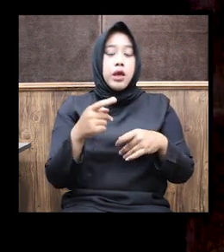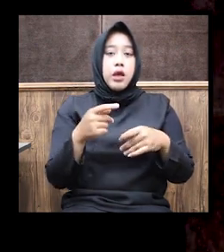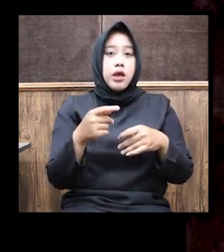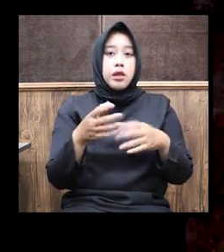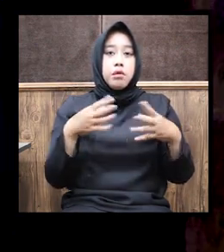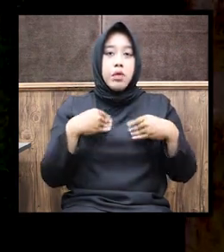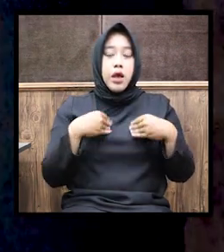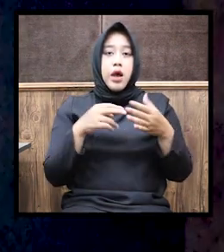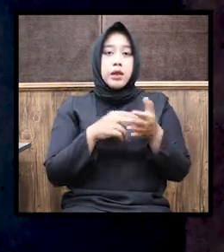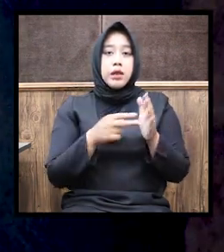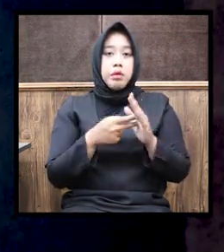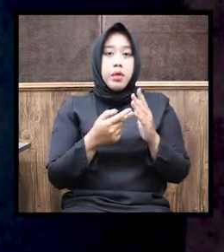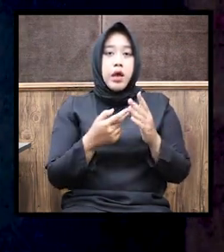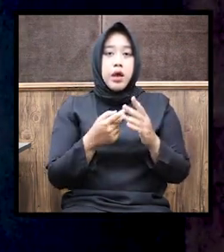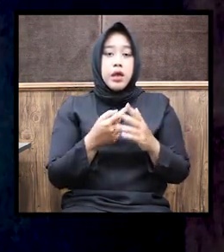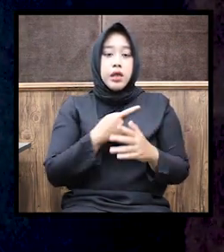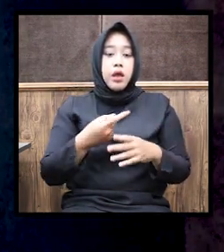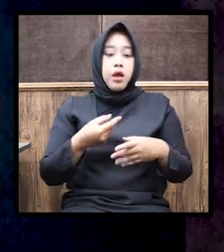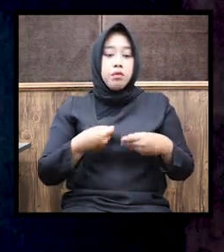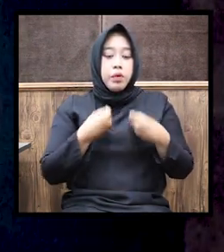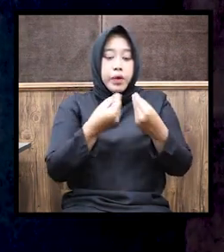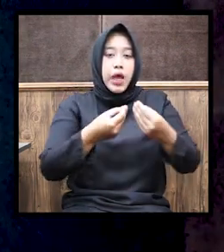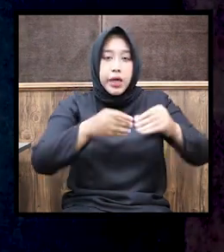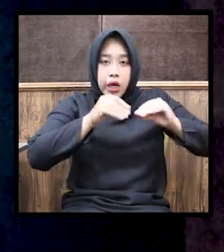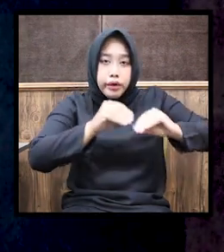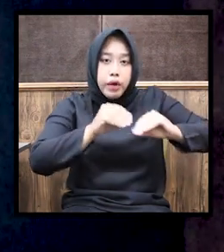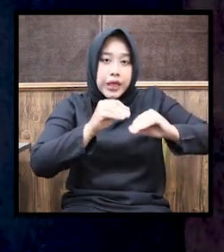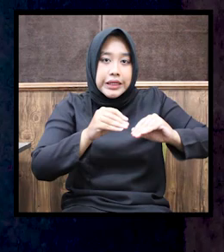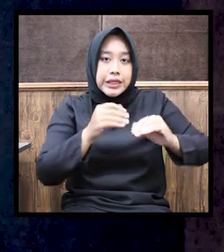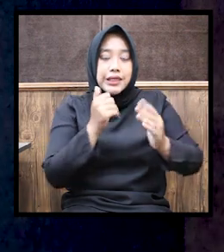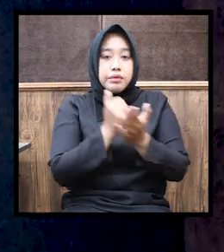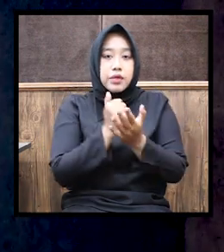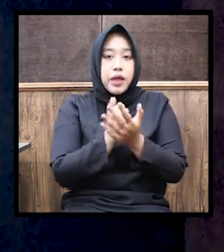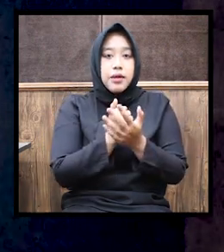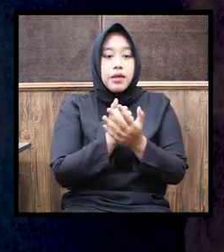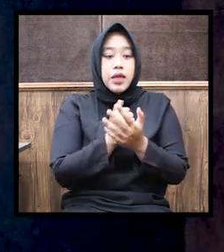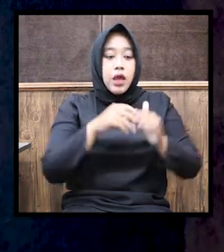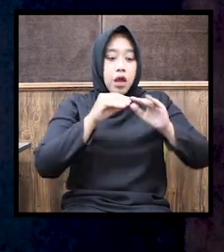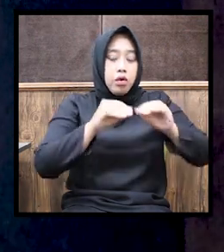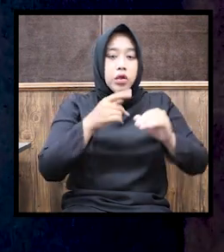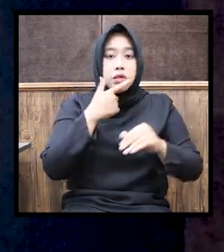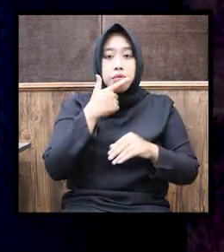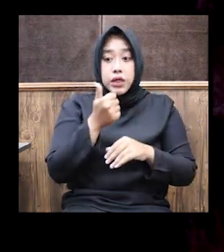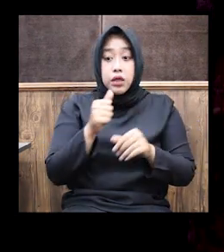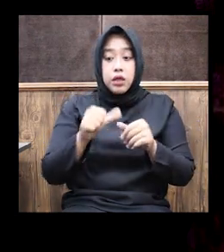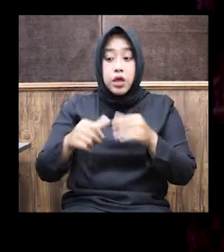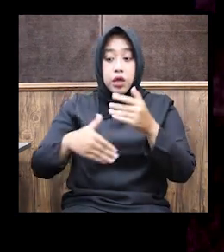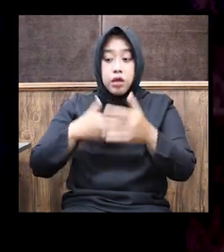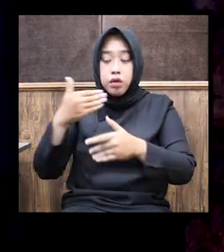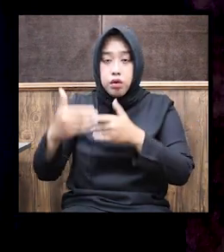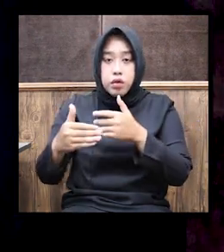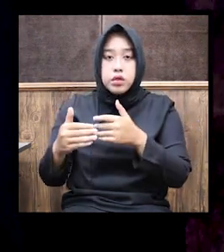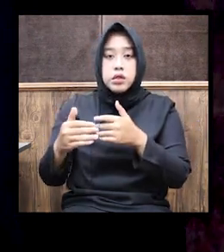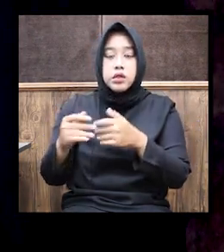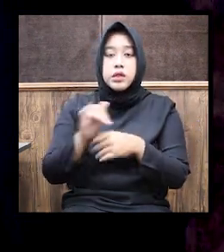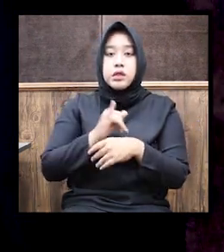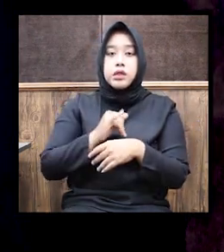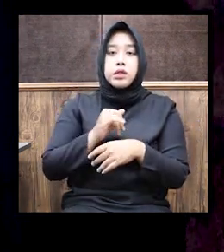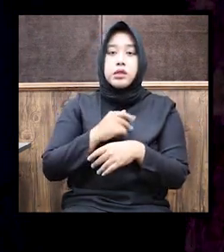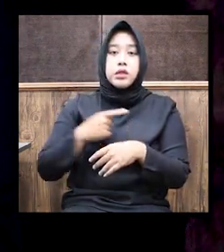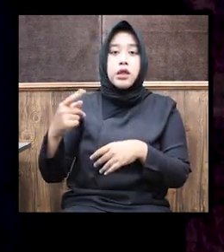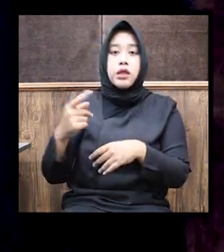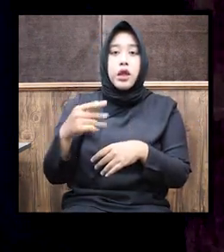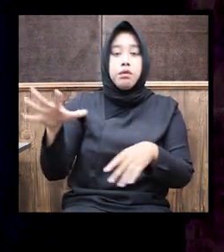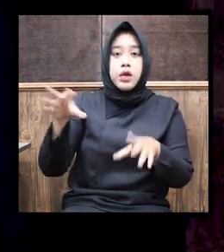edukasi karena edukasi menjadi hal yang penting karena semakin kita terus melakukan KUD